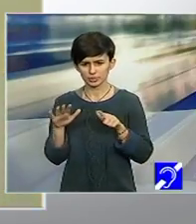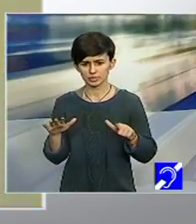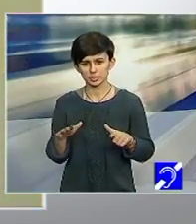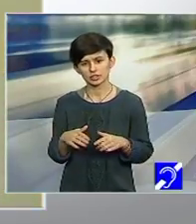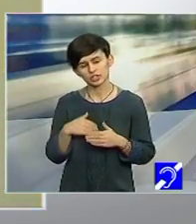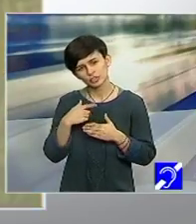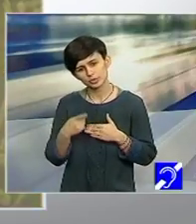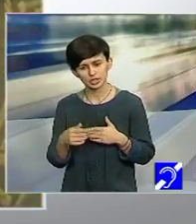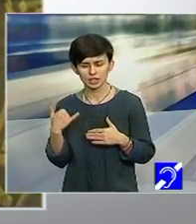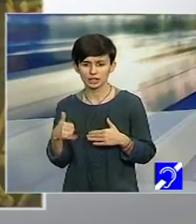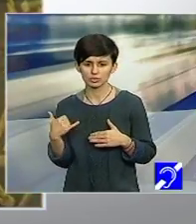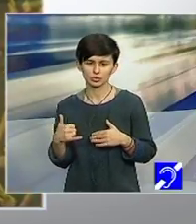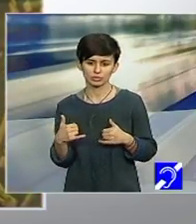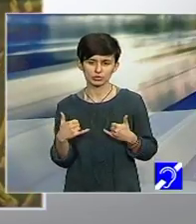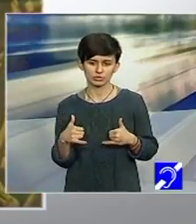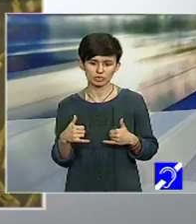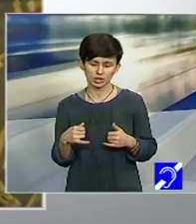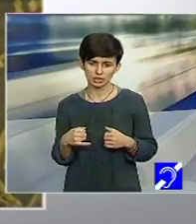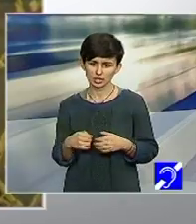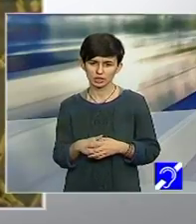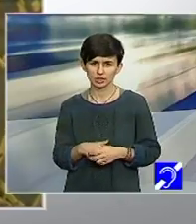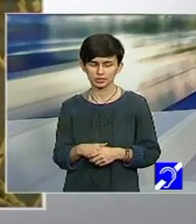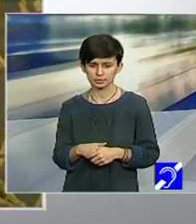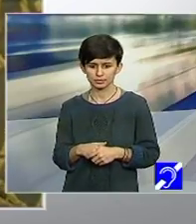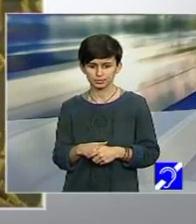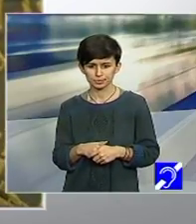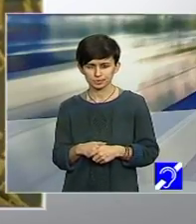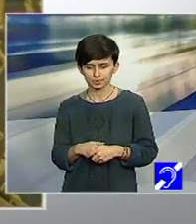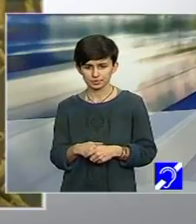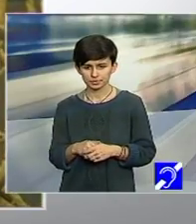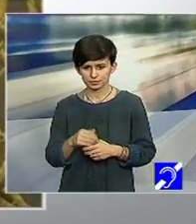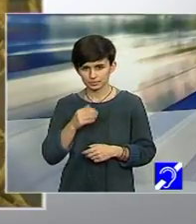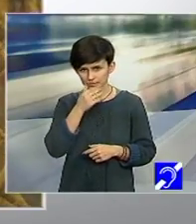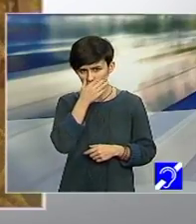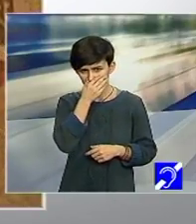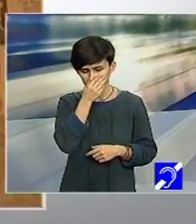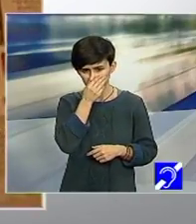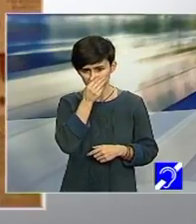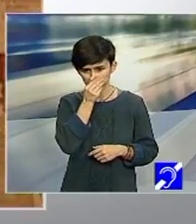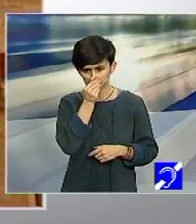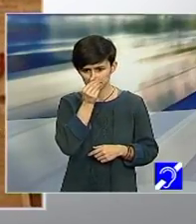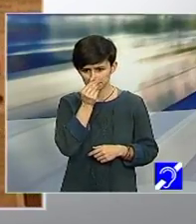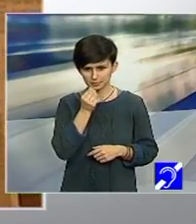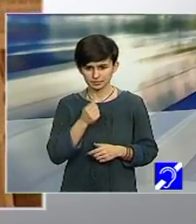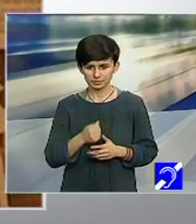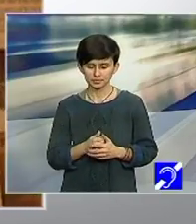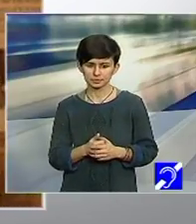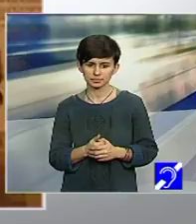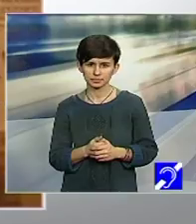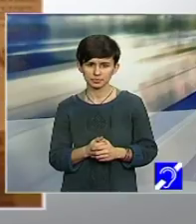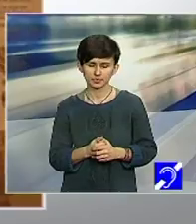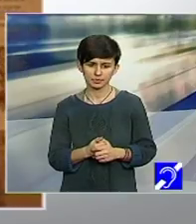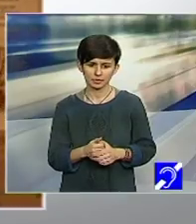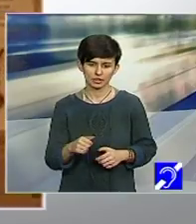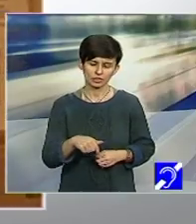că ne vom opri în contemporaneitate și atunci într-adevăr avem